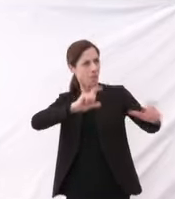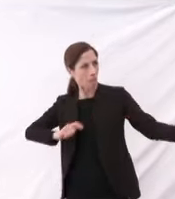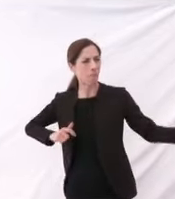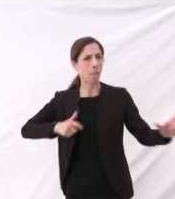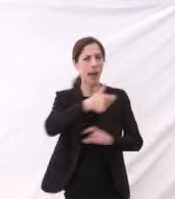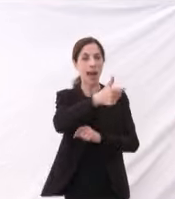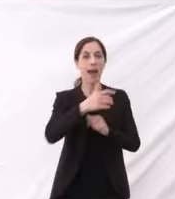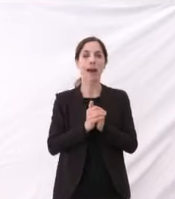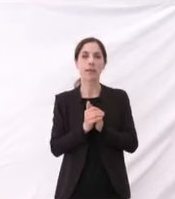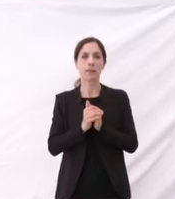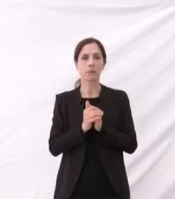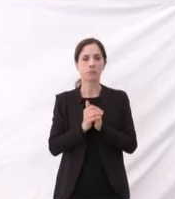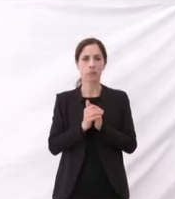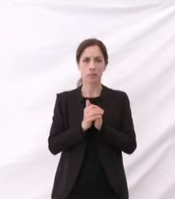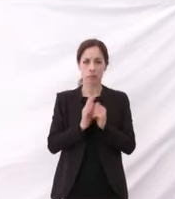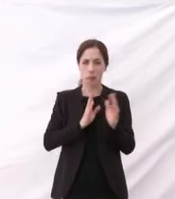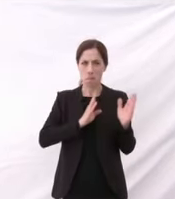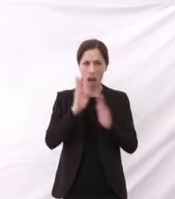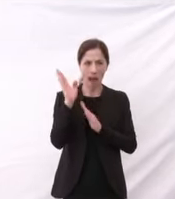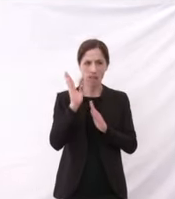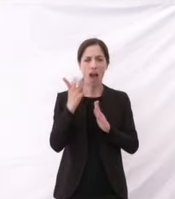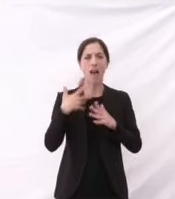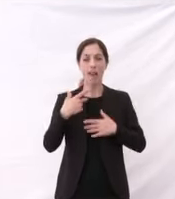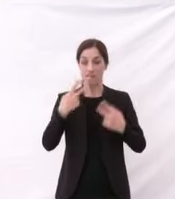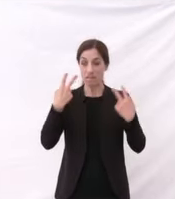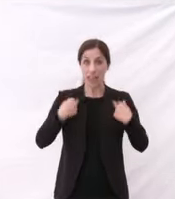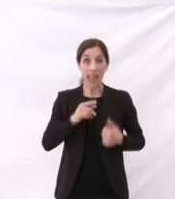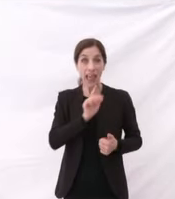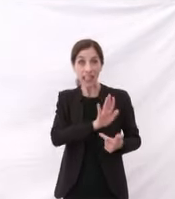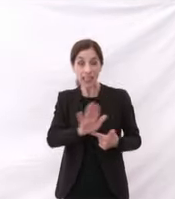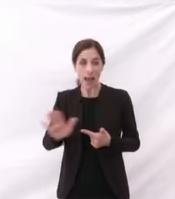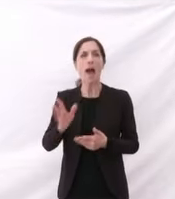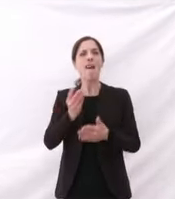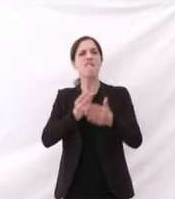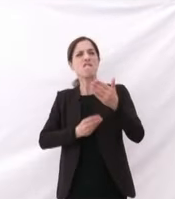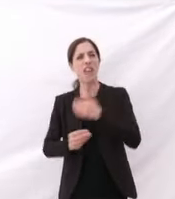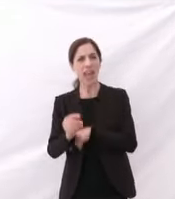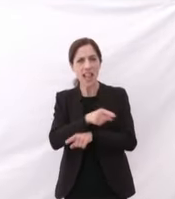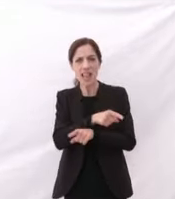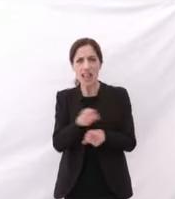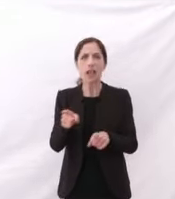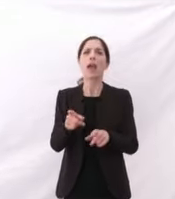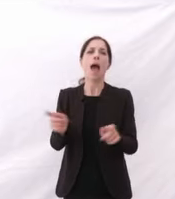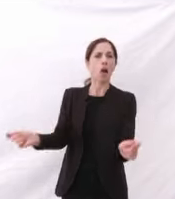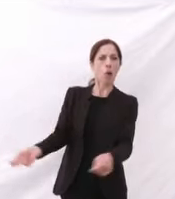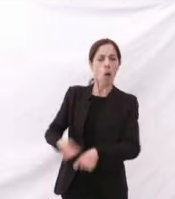alla mafia che ha confiscato anche la loro vita e dei loro figli.